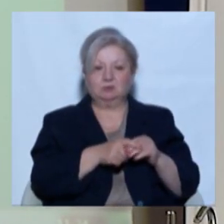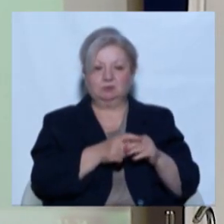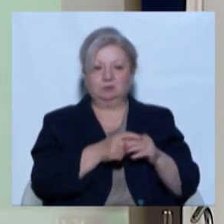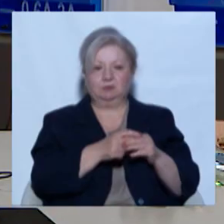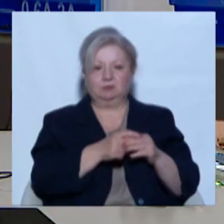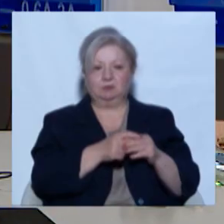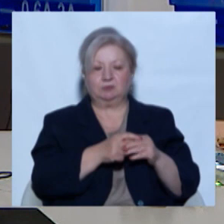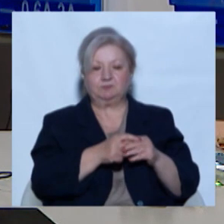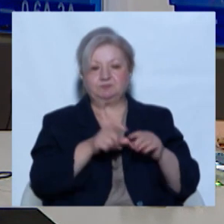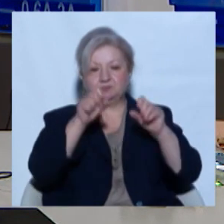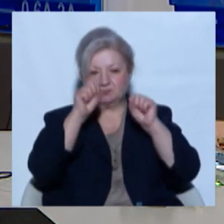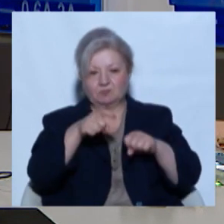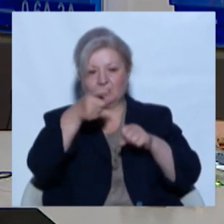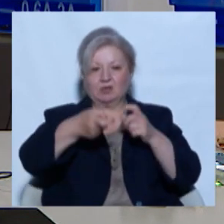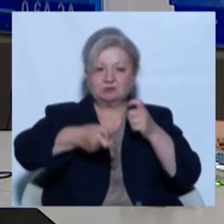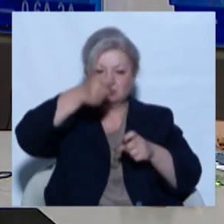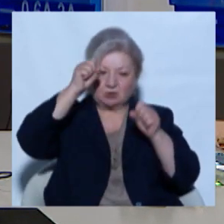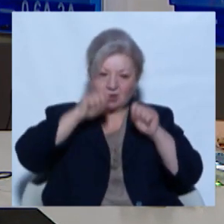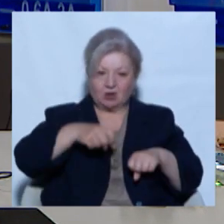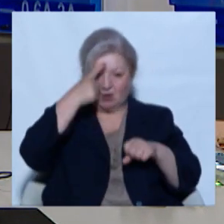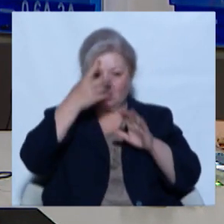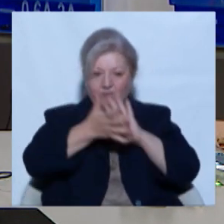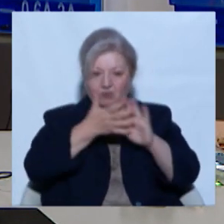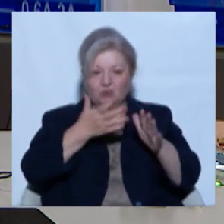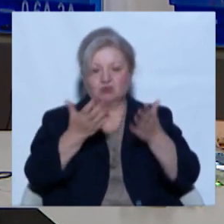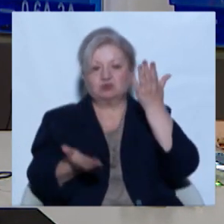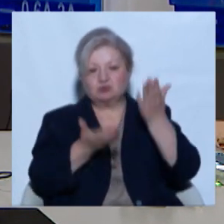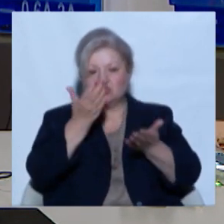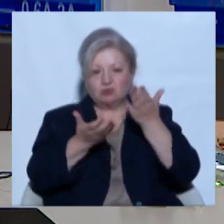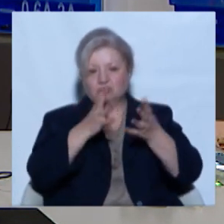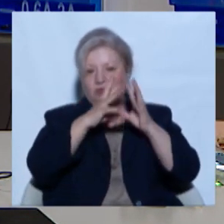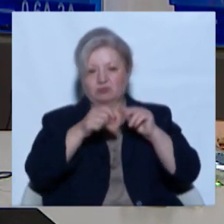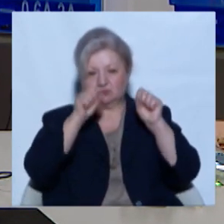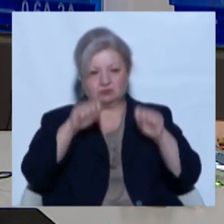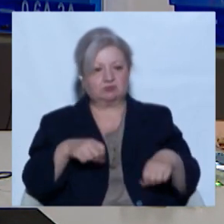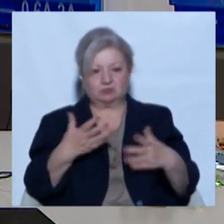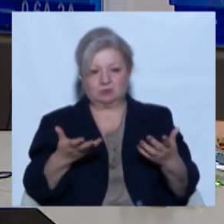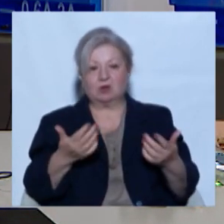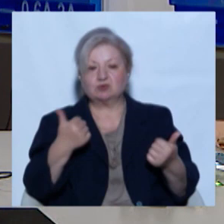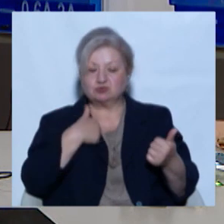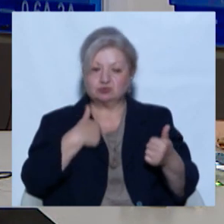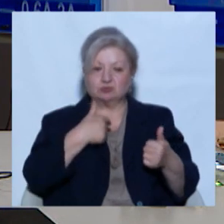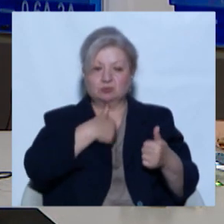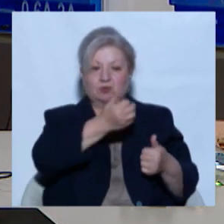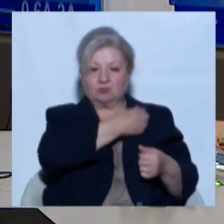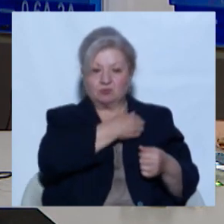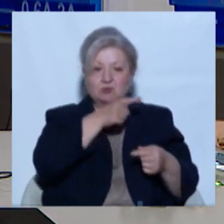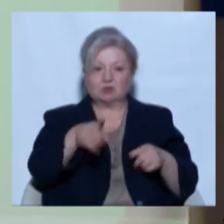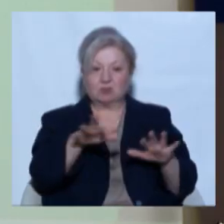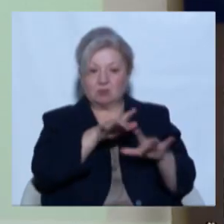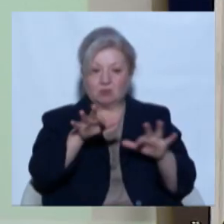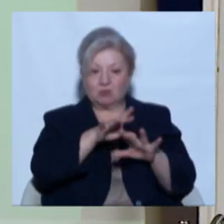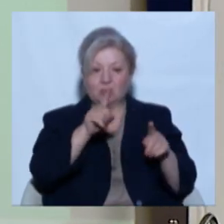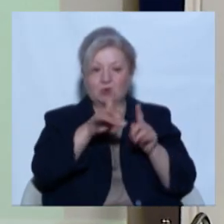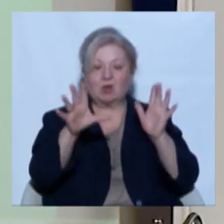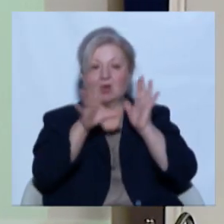Შეგვიძლია ამითი წონა გავიგოთ, ძალა გავიგოთ და კი ბატონო. ჩვენ კიდე გვინდა რომ აი ეს მოქმედება ელექტრულ სიგნალად